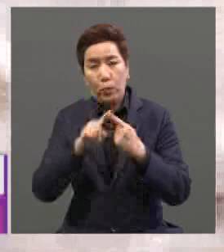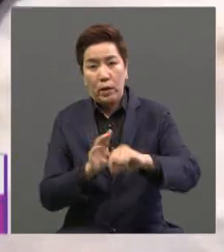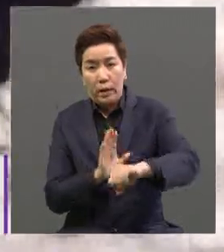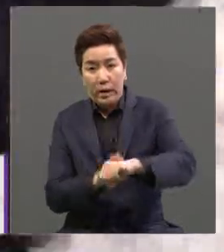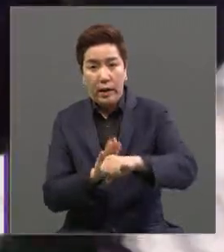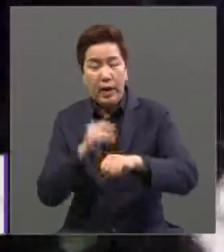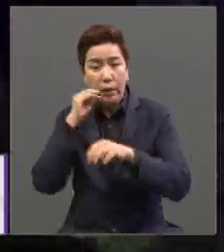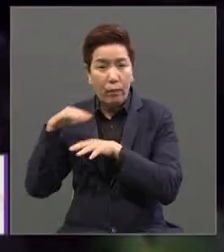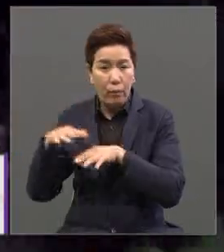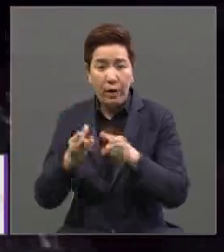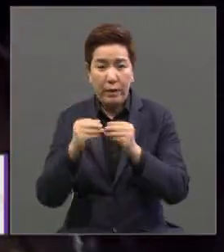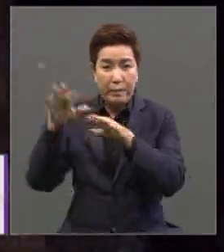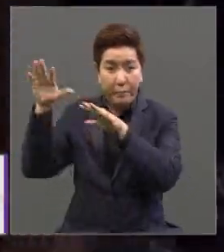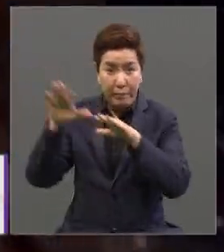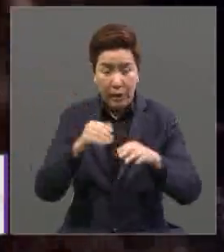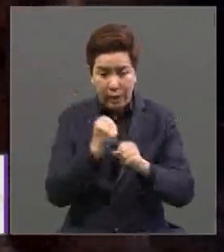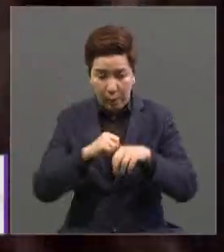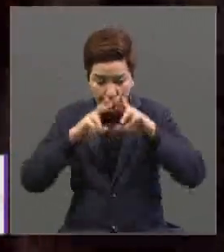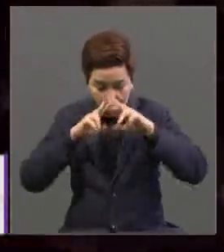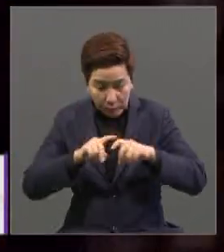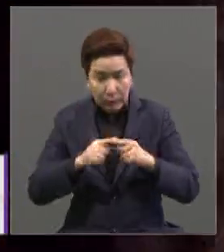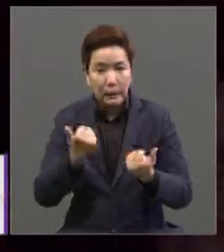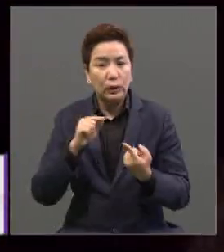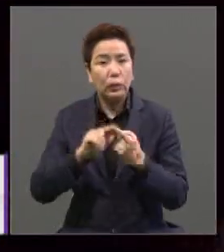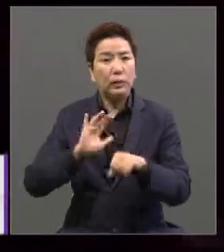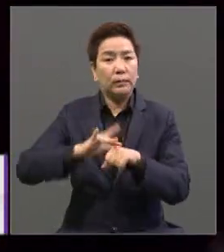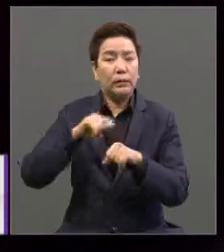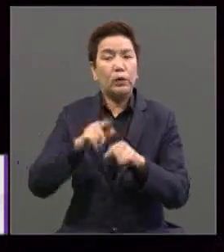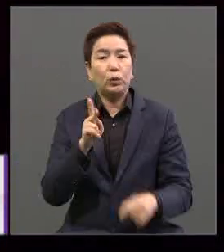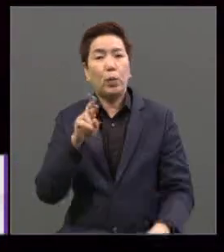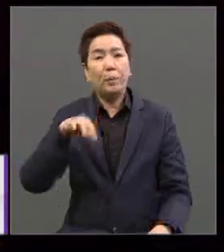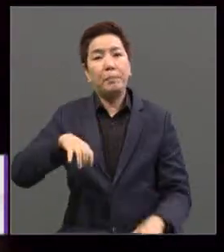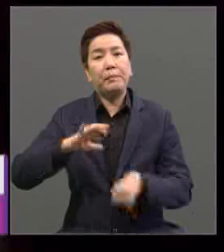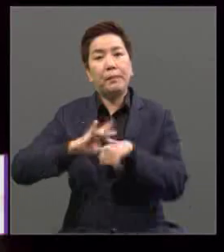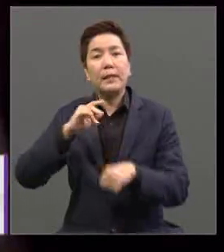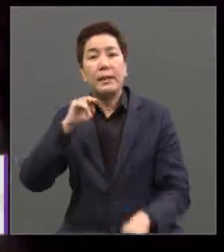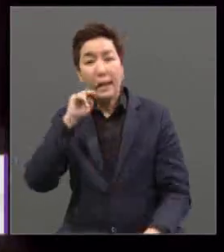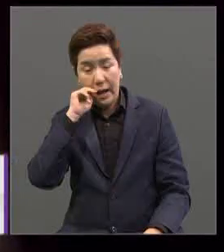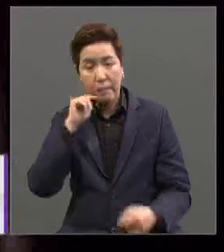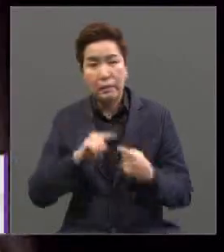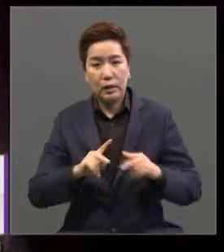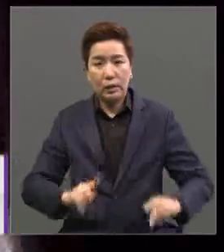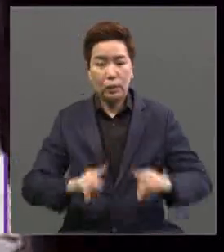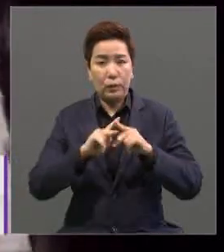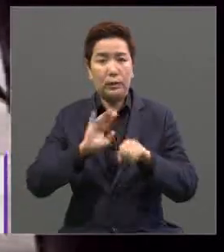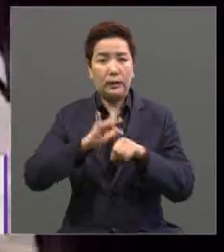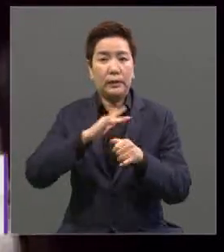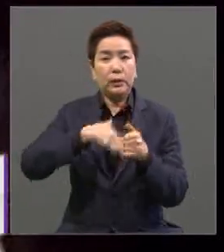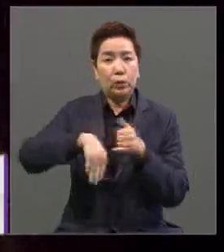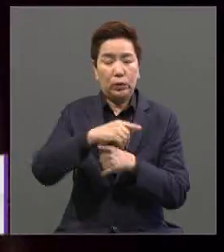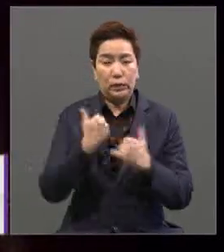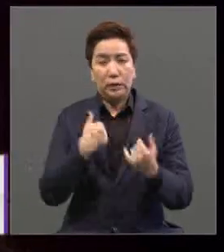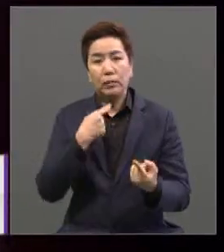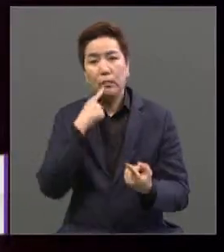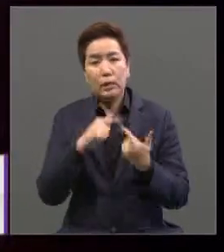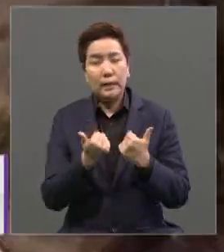ภัยน้ำหลากดินถล่มกองวิจัยพัฒนาและอุทกวิทยาของกรมทรัพยากรน้ำกระทรวงทรัพยากรธรรมชาติและสิ่งแวดล้อมนะ